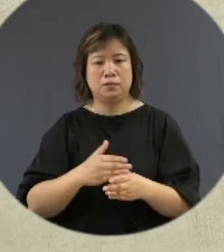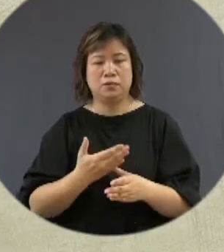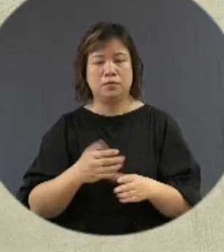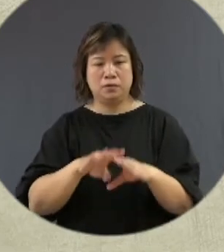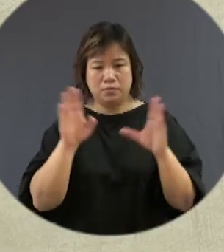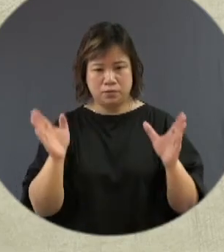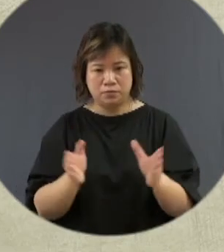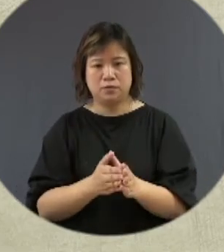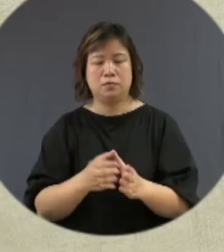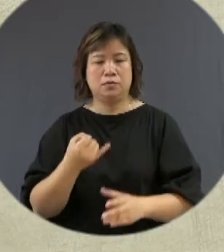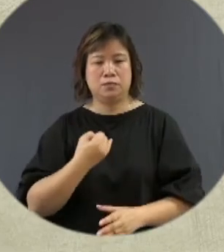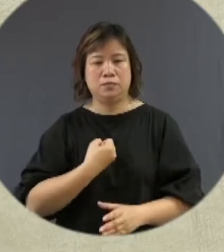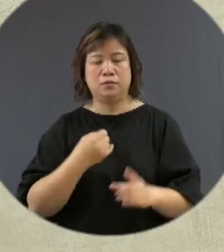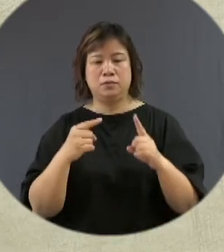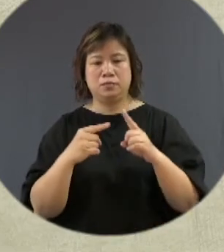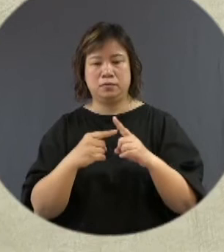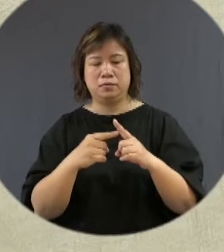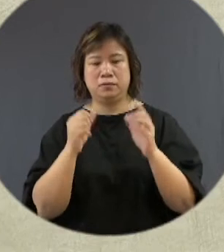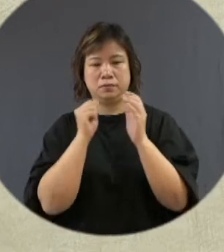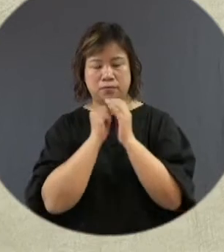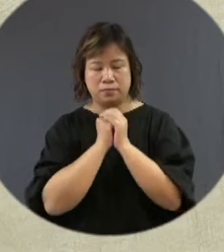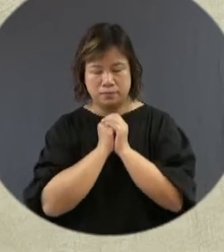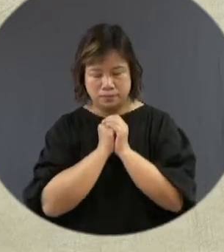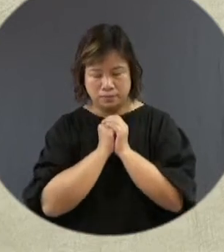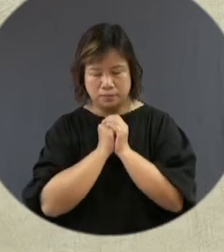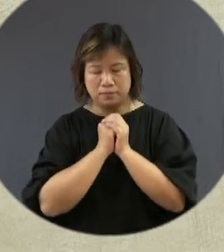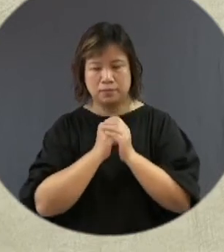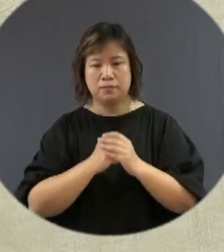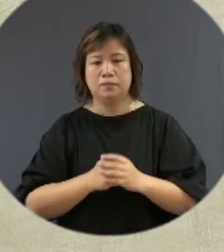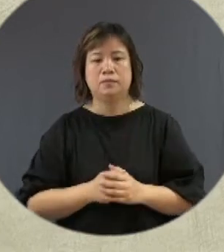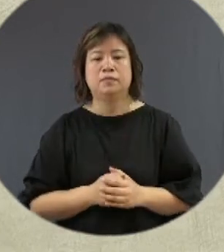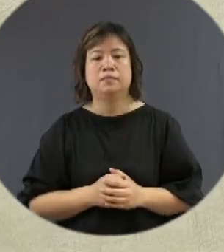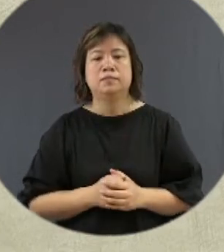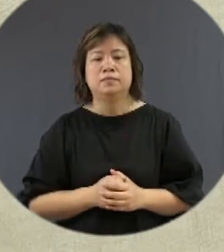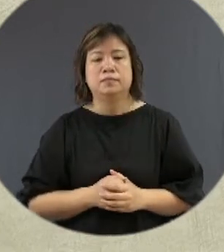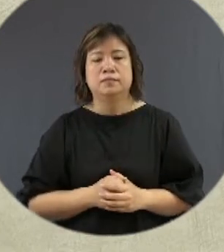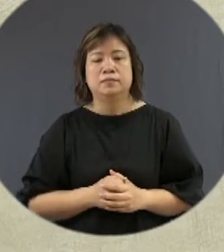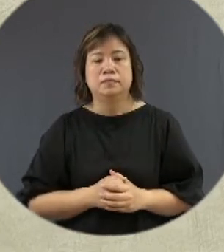时刻刻为所有的罪人祈求。